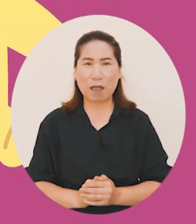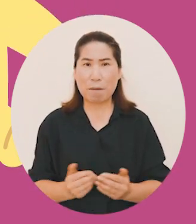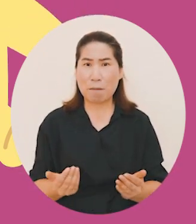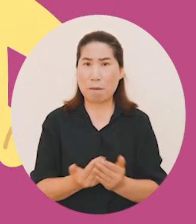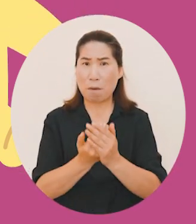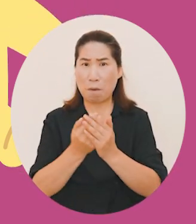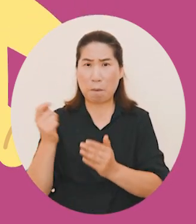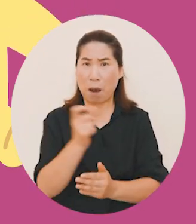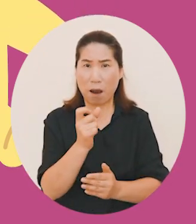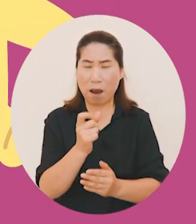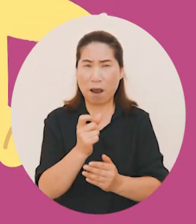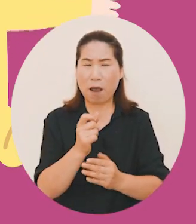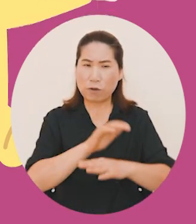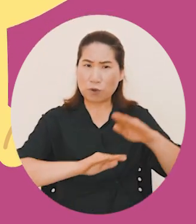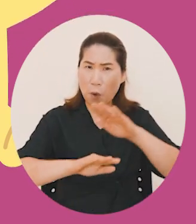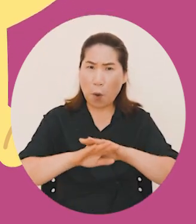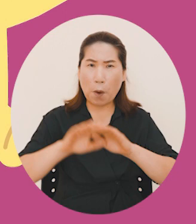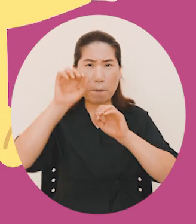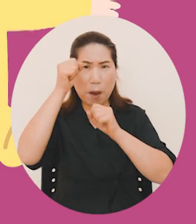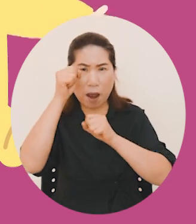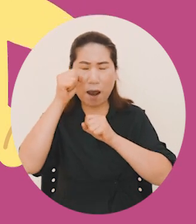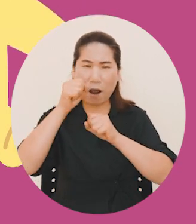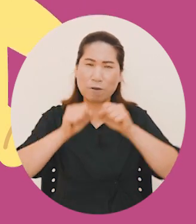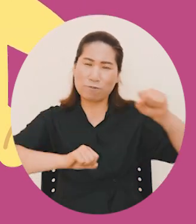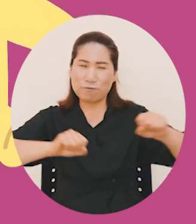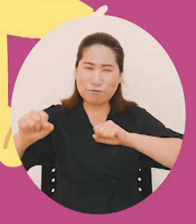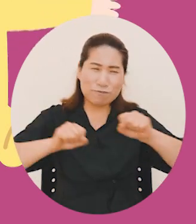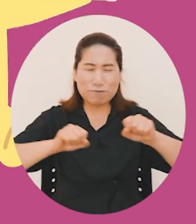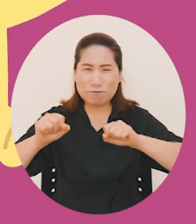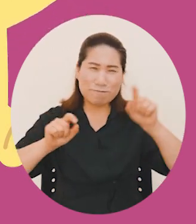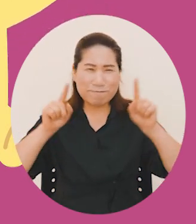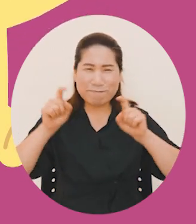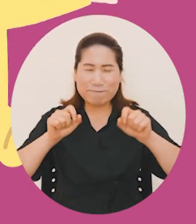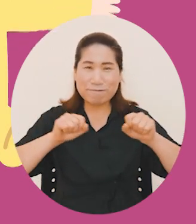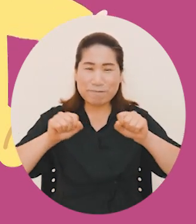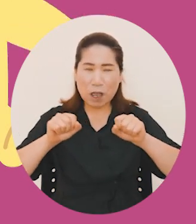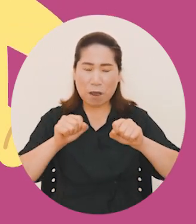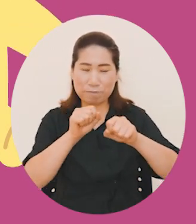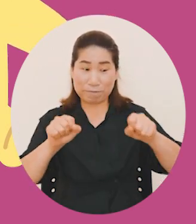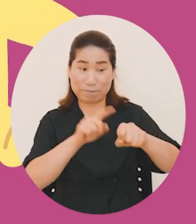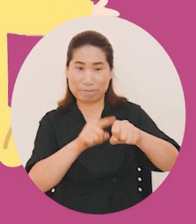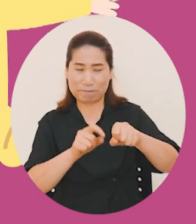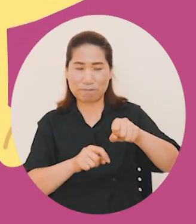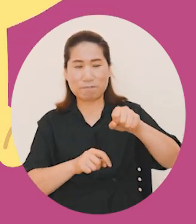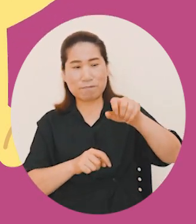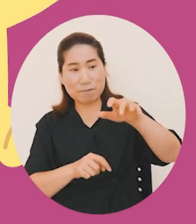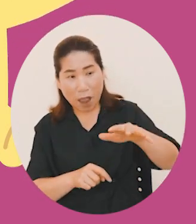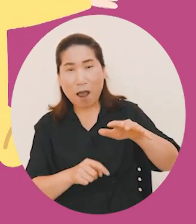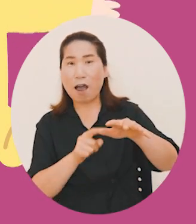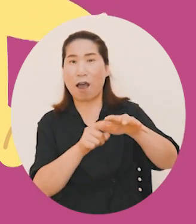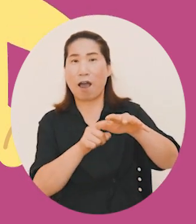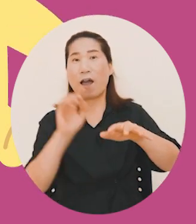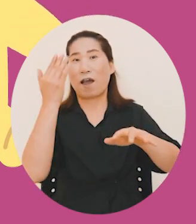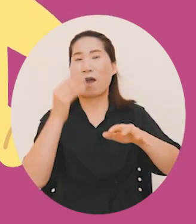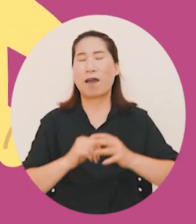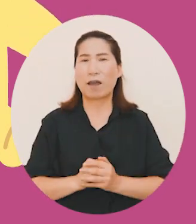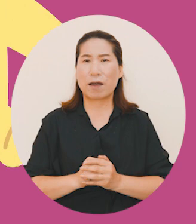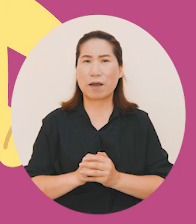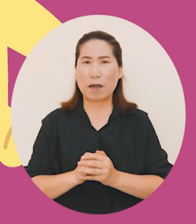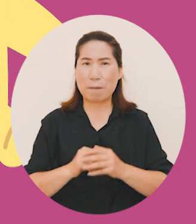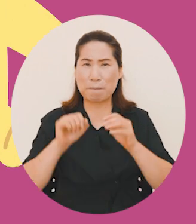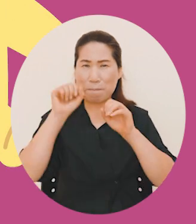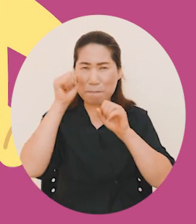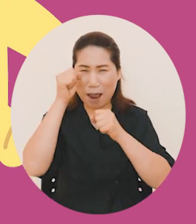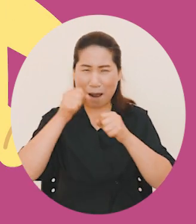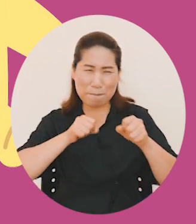속도가 빨라지며 양쪽 손과 발을 고르게 움직이고 꼭 오므리고 있던 손이 차츰 펴지기 시작합니다. 발을